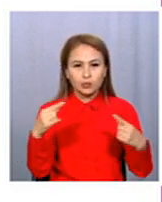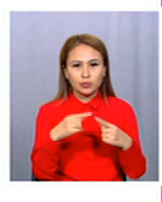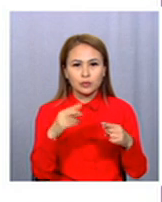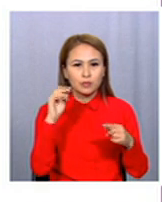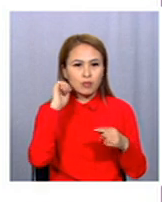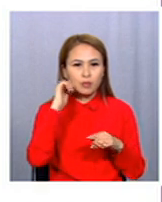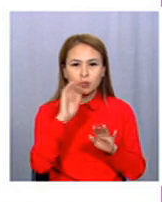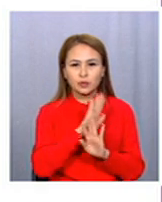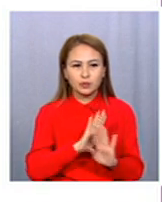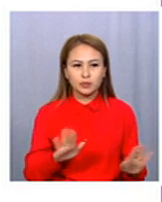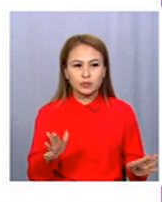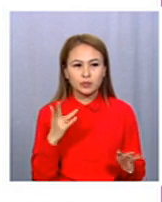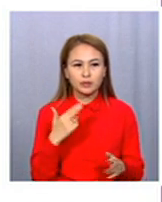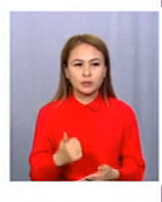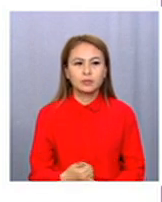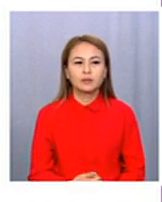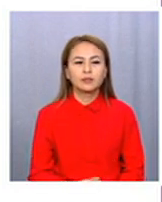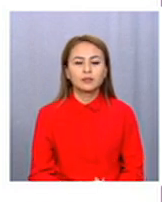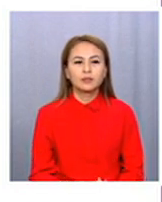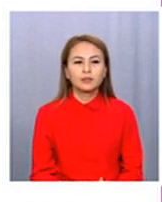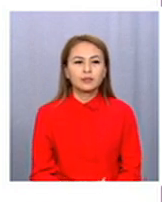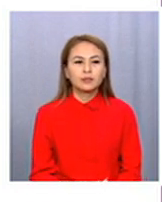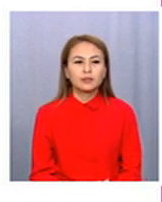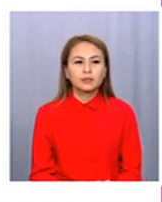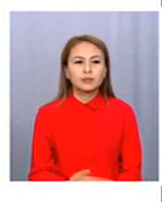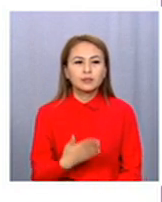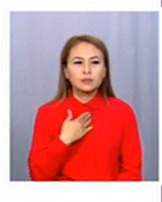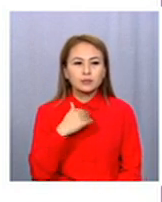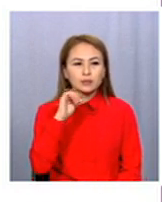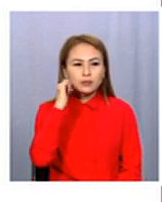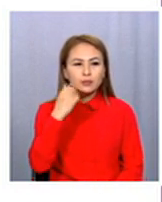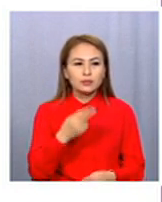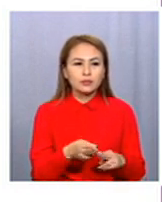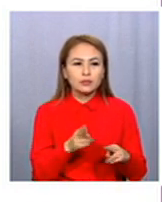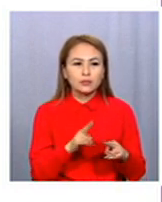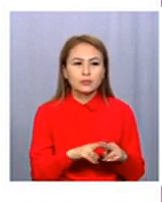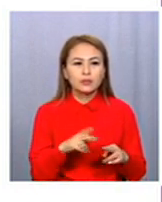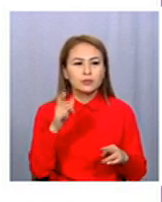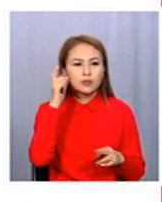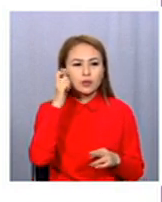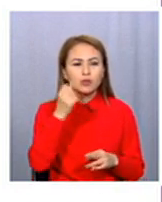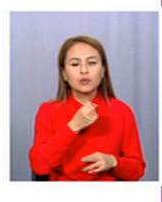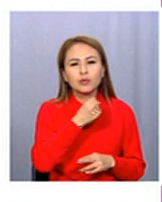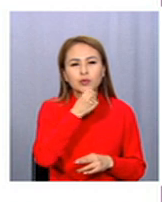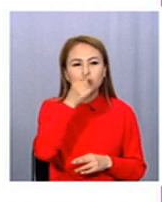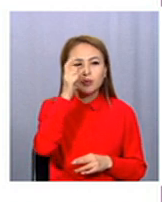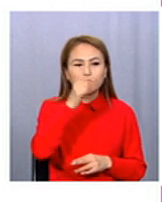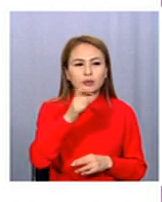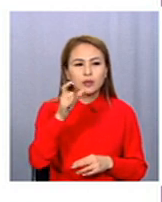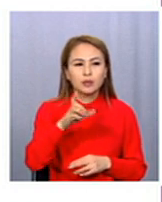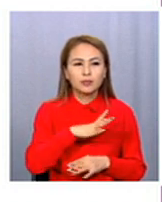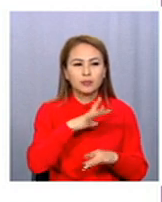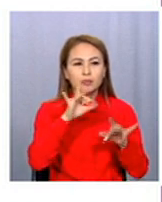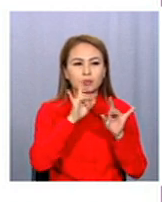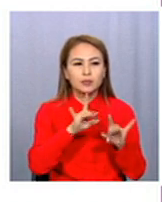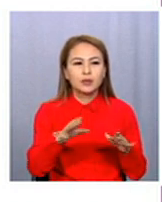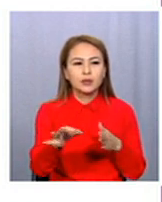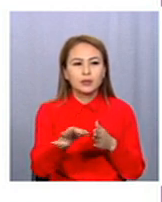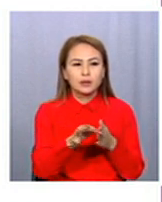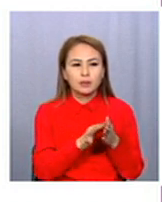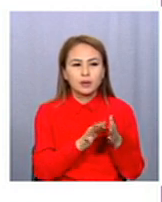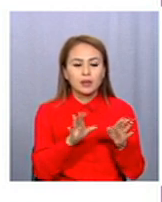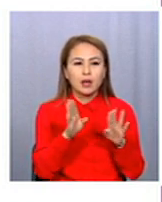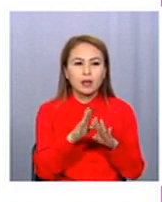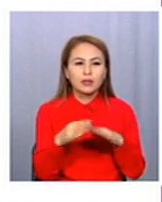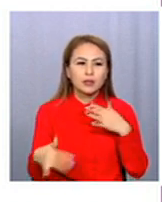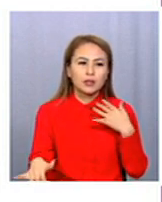қой, ә?» Мен әже деген жанның жасы келген үлкен кісі екенін айтып, бірде